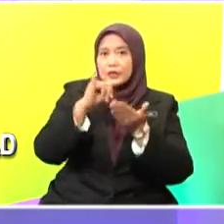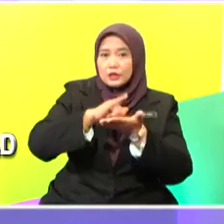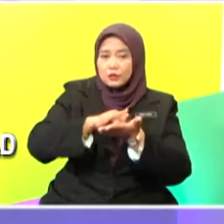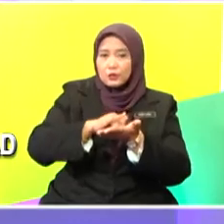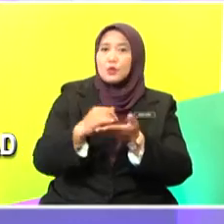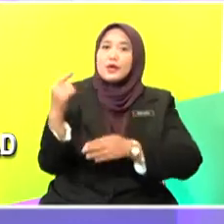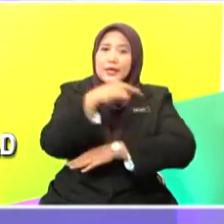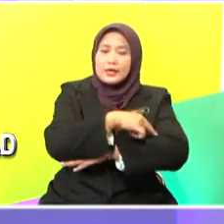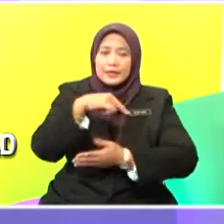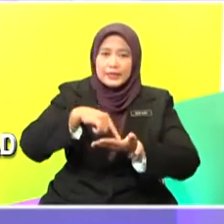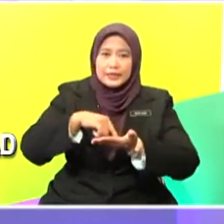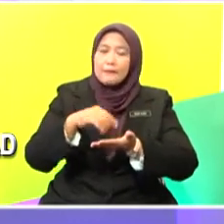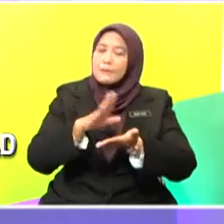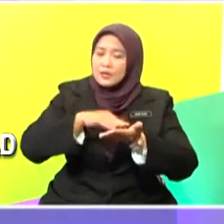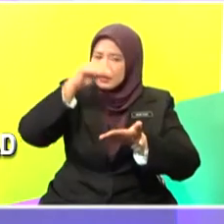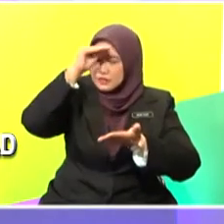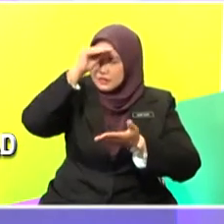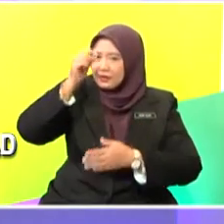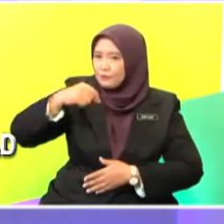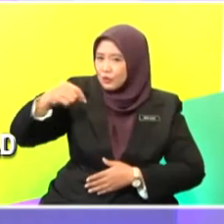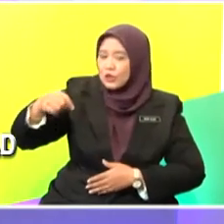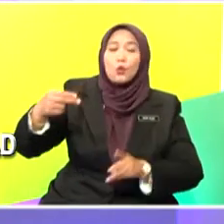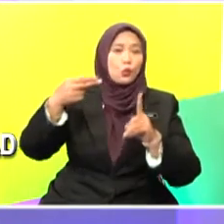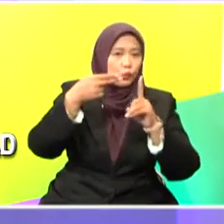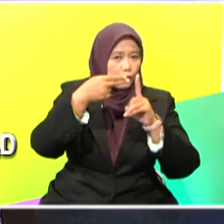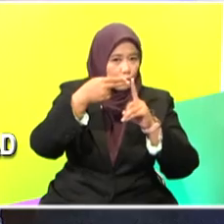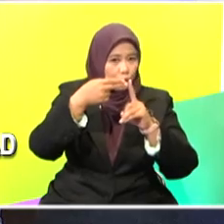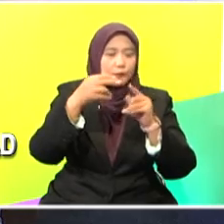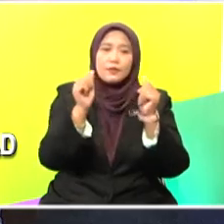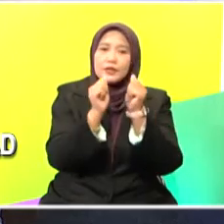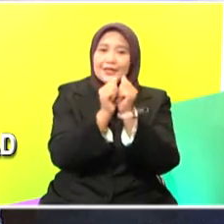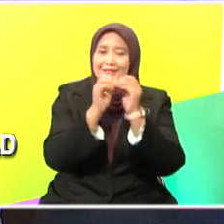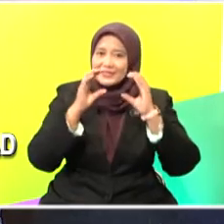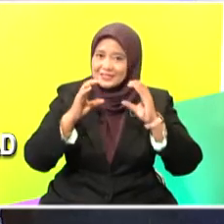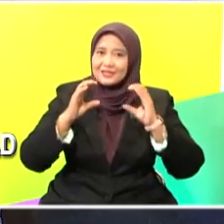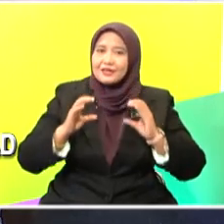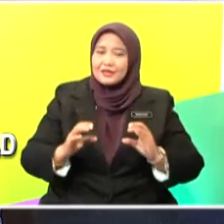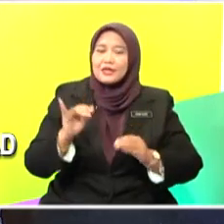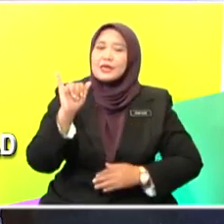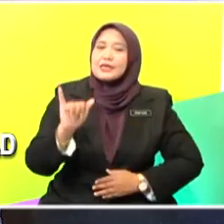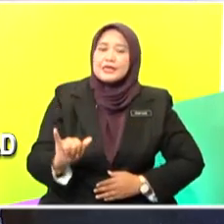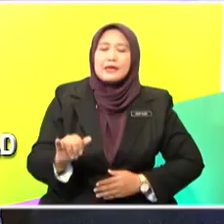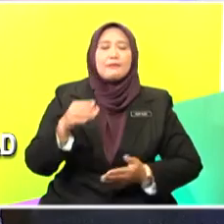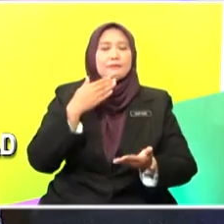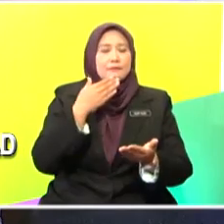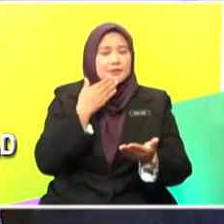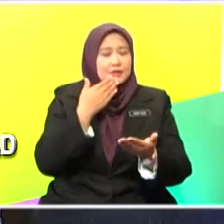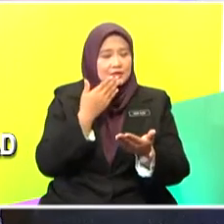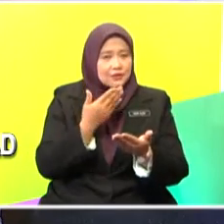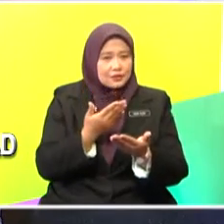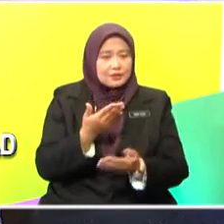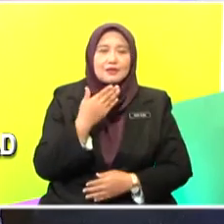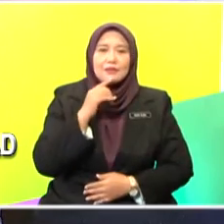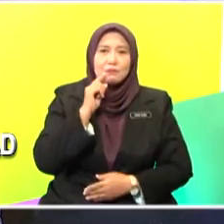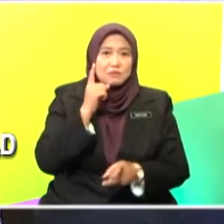Menulis huruf dengan cara yang betul. Oh, kira tadi saya tulis tu dengan cara yang salah lah cikgu.